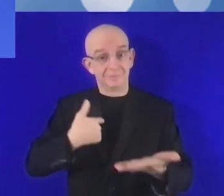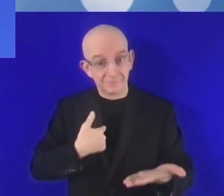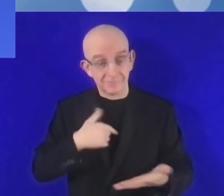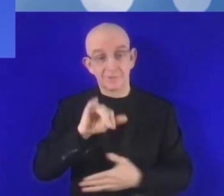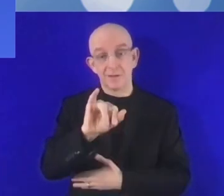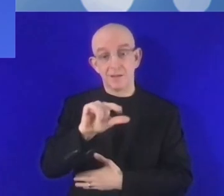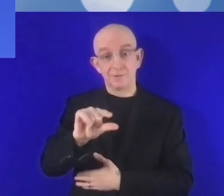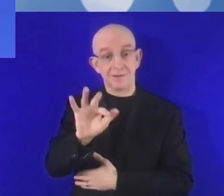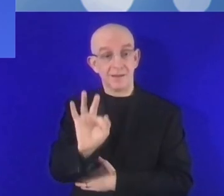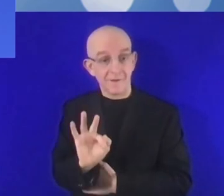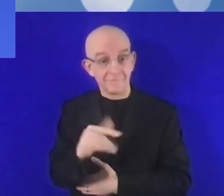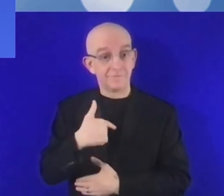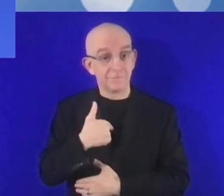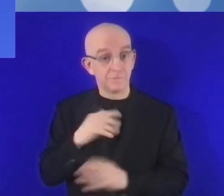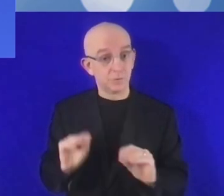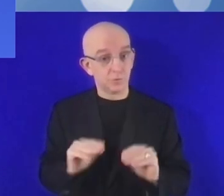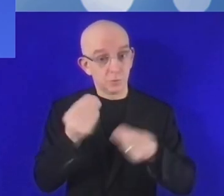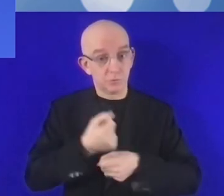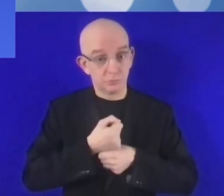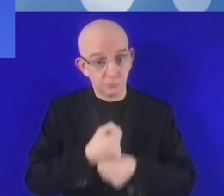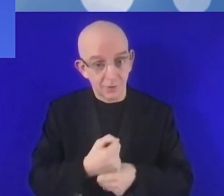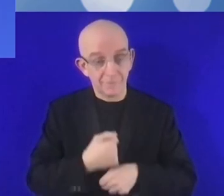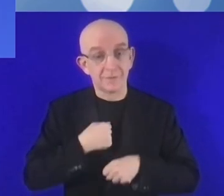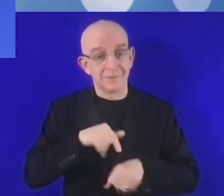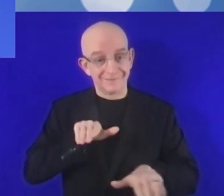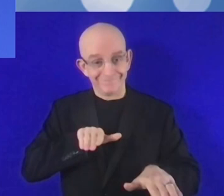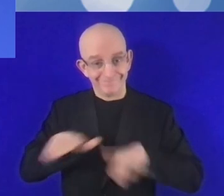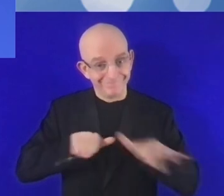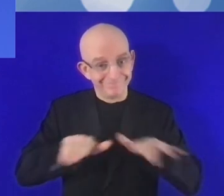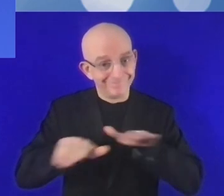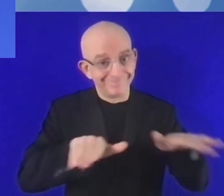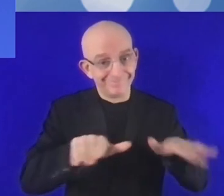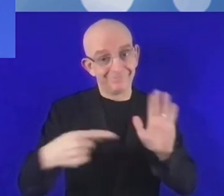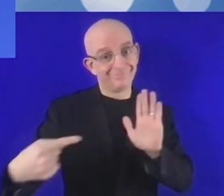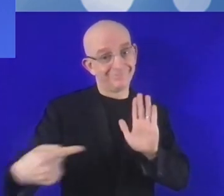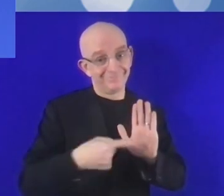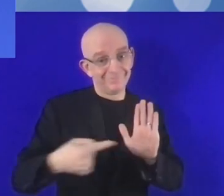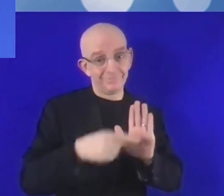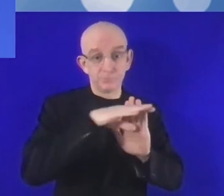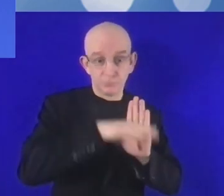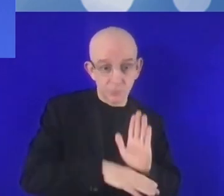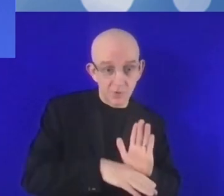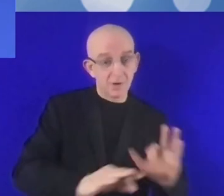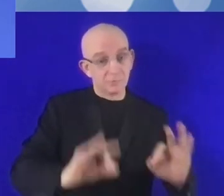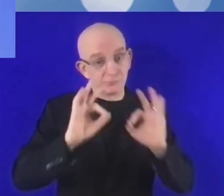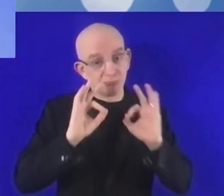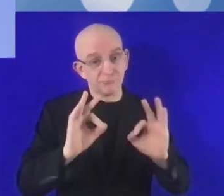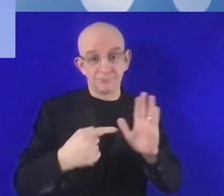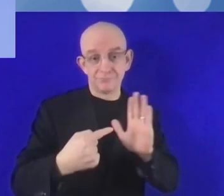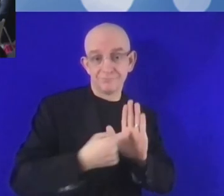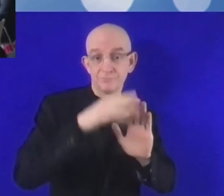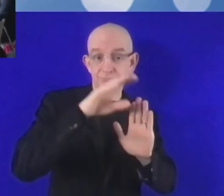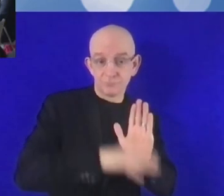целей устойчивого развития, в частности, цели 17. Как представитель молодежи, я